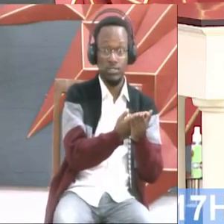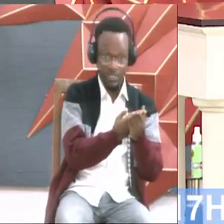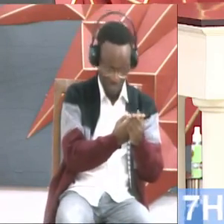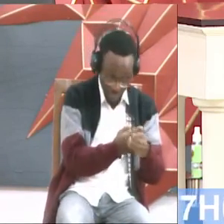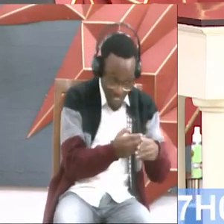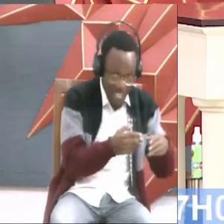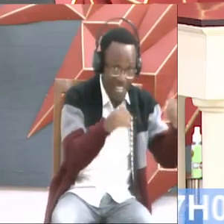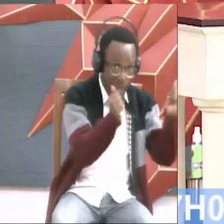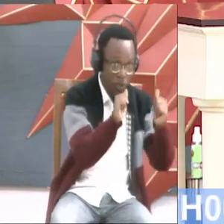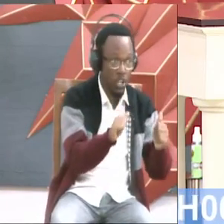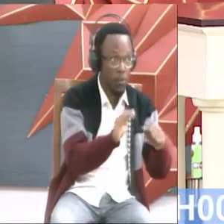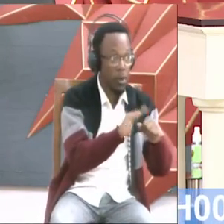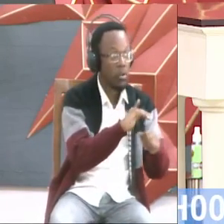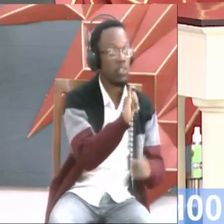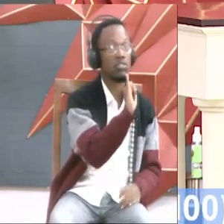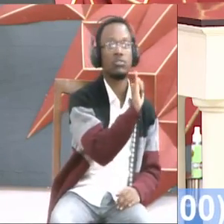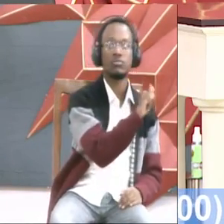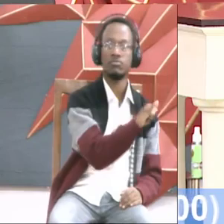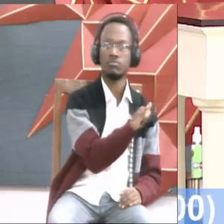ikabahezayo.